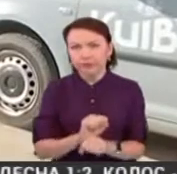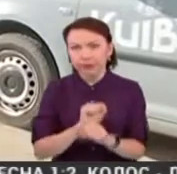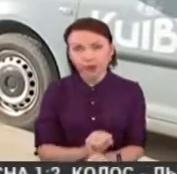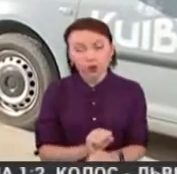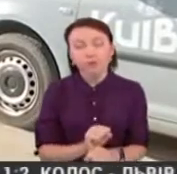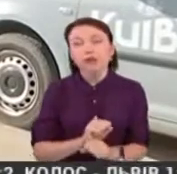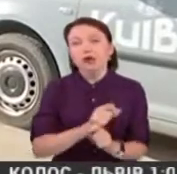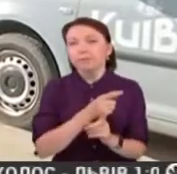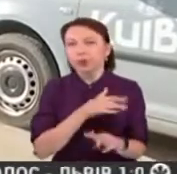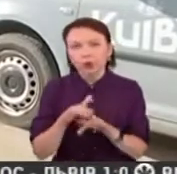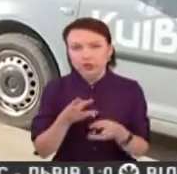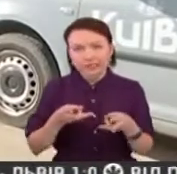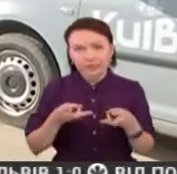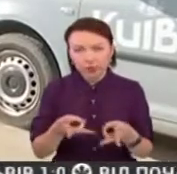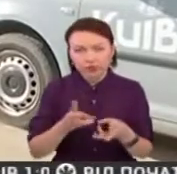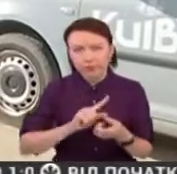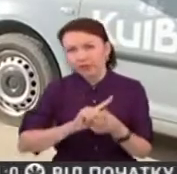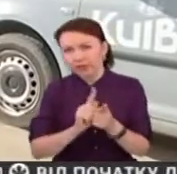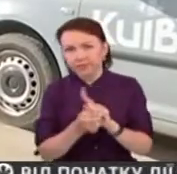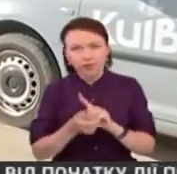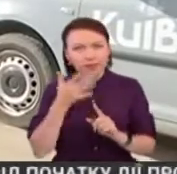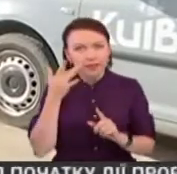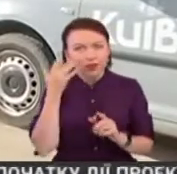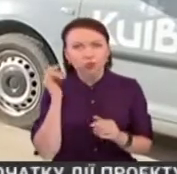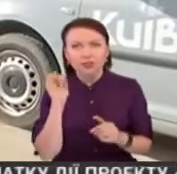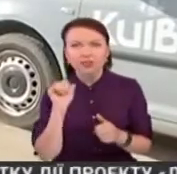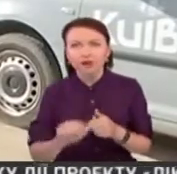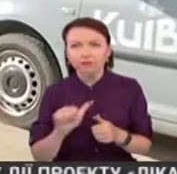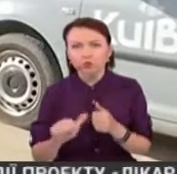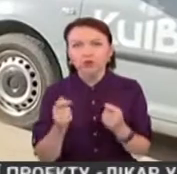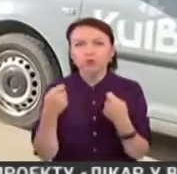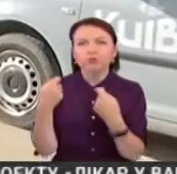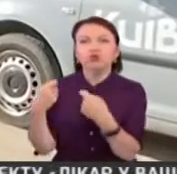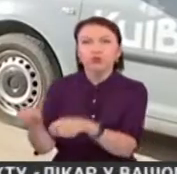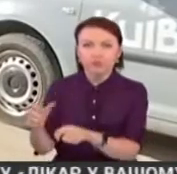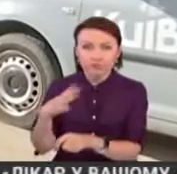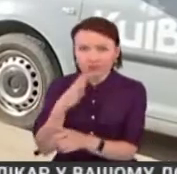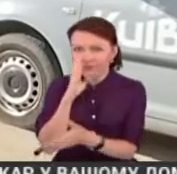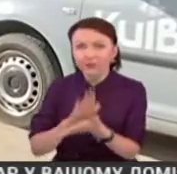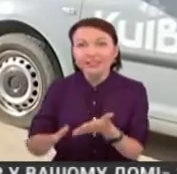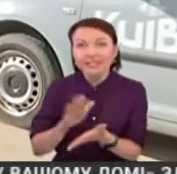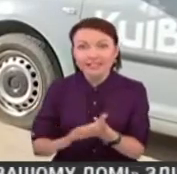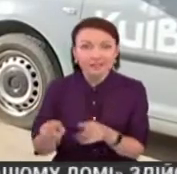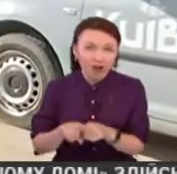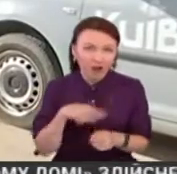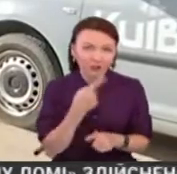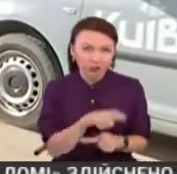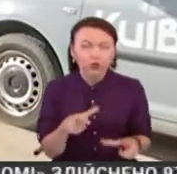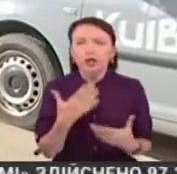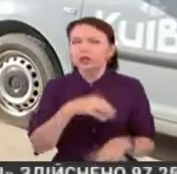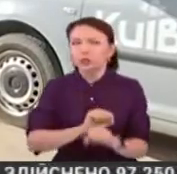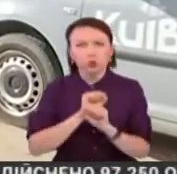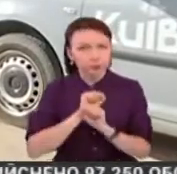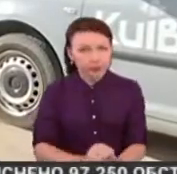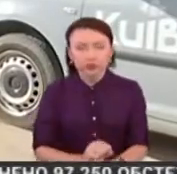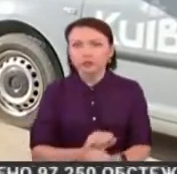Процес спалювання шин, перетворювання його на легку нафту, яку продавали, так би мовити, в тіні, як кажуть місцеві, зупинено